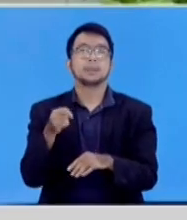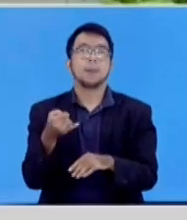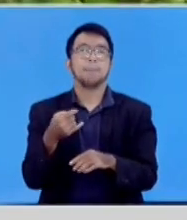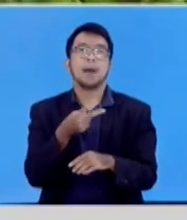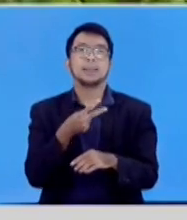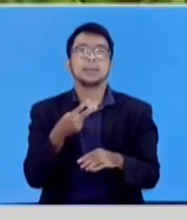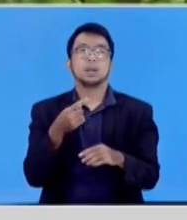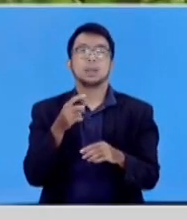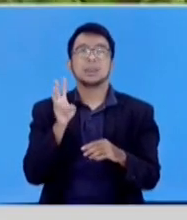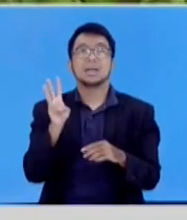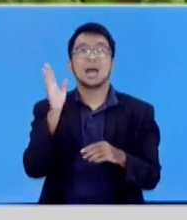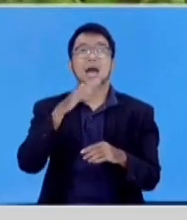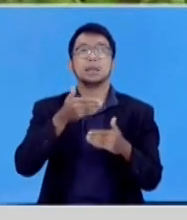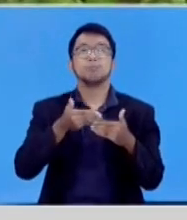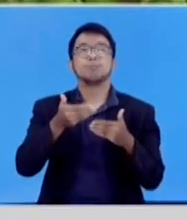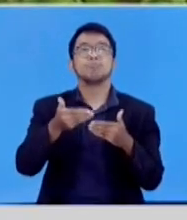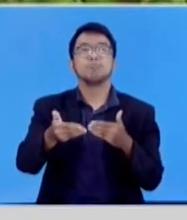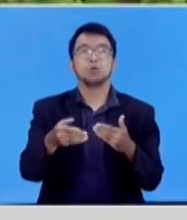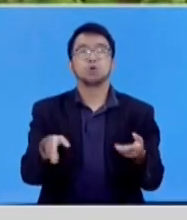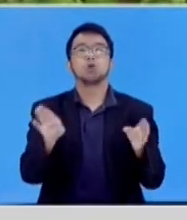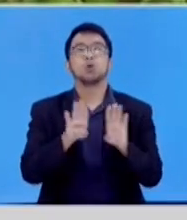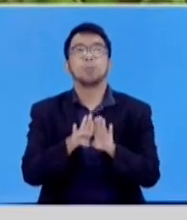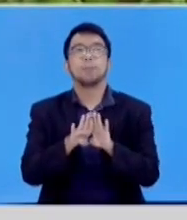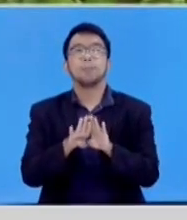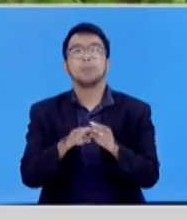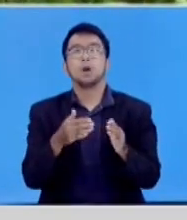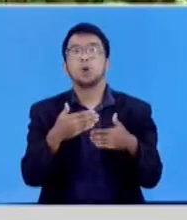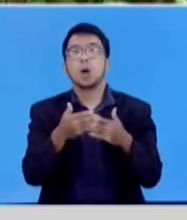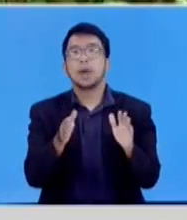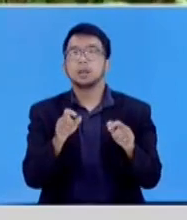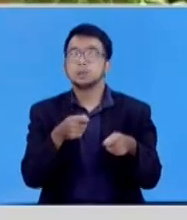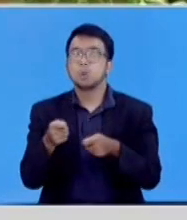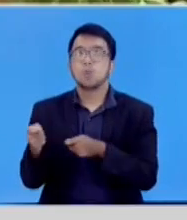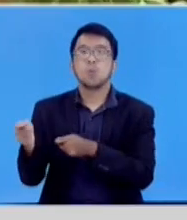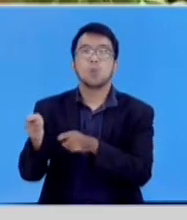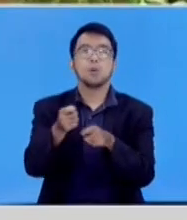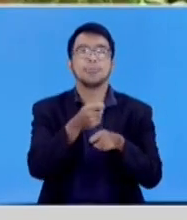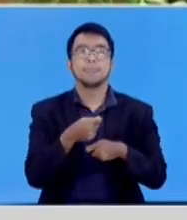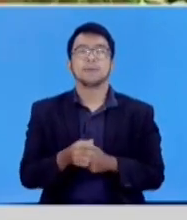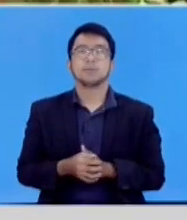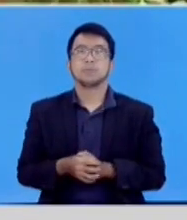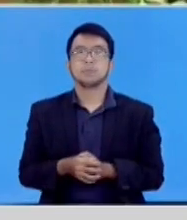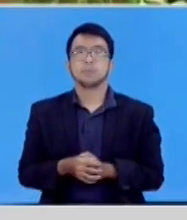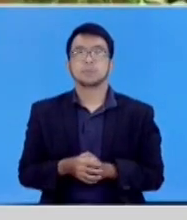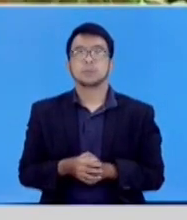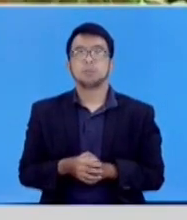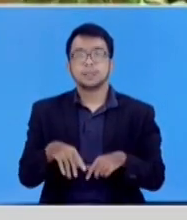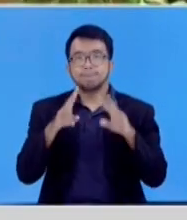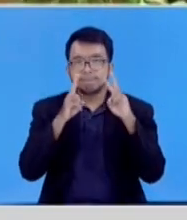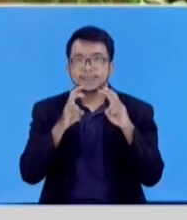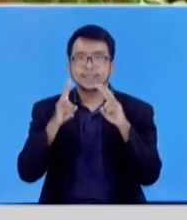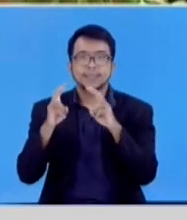itu dilakukan penyemprotan disinfektan di sekolah tersebut, lalu dilakukan tracing. Setelah